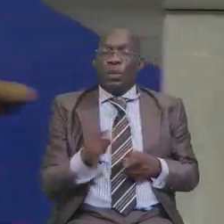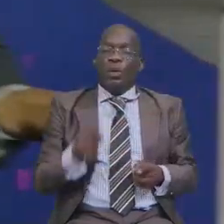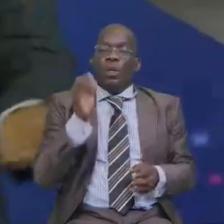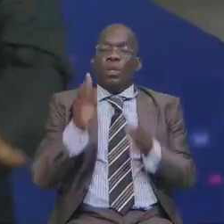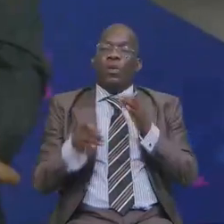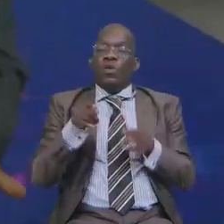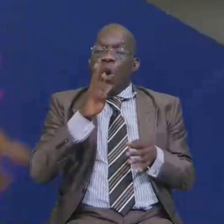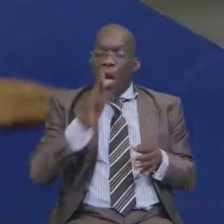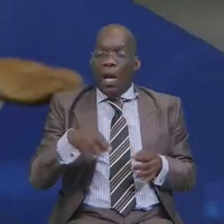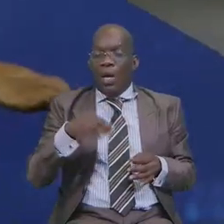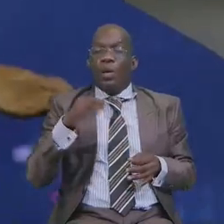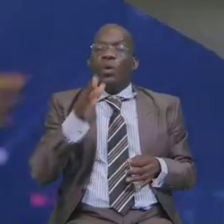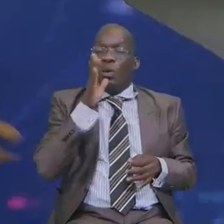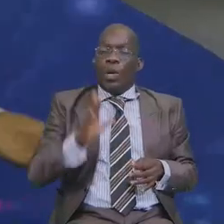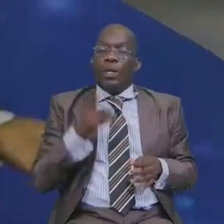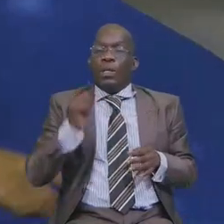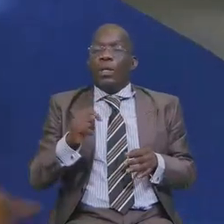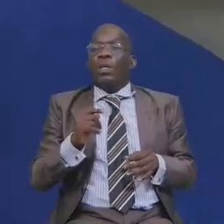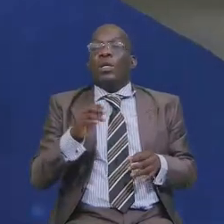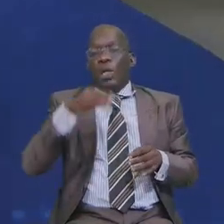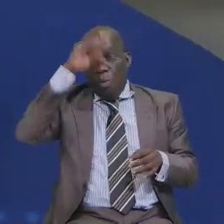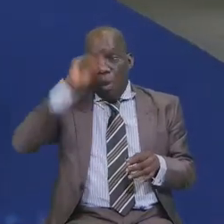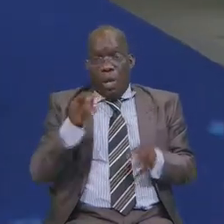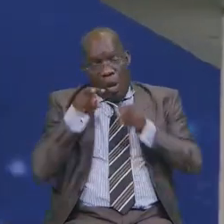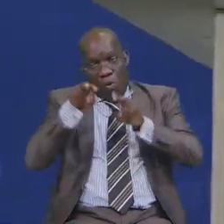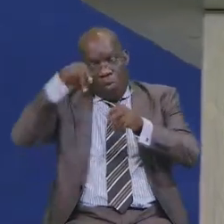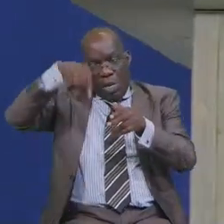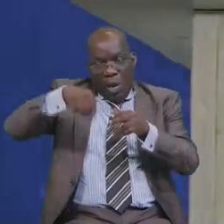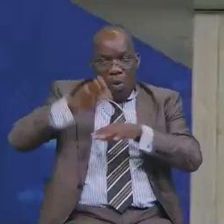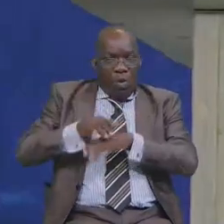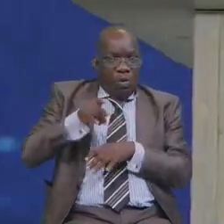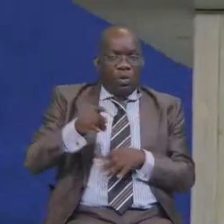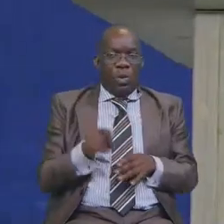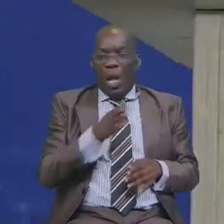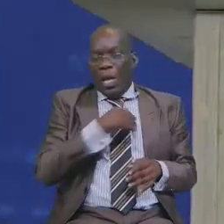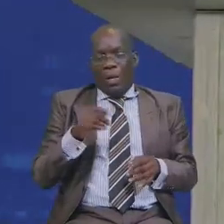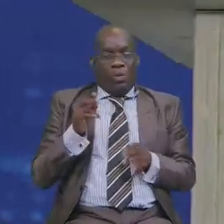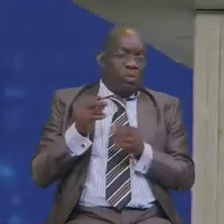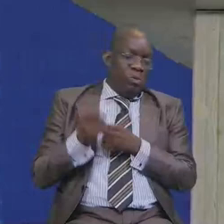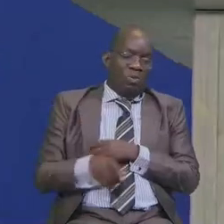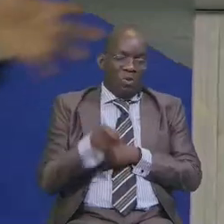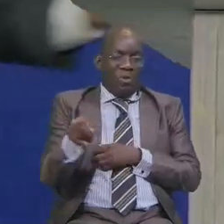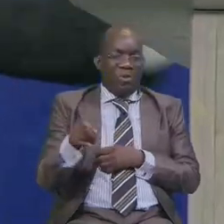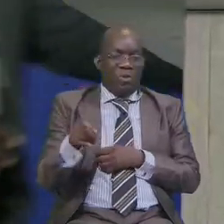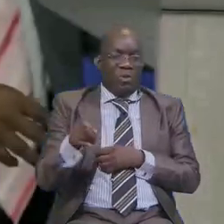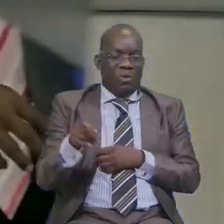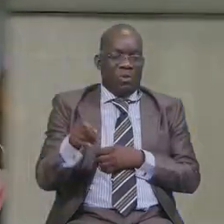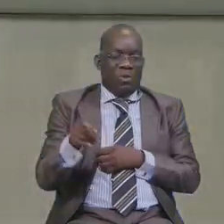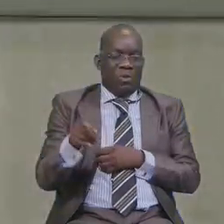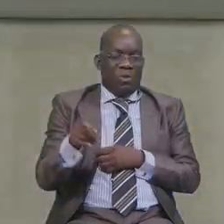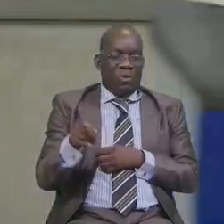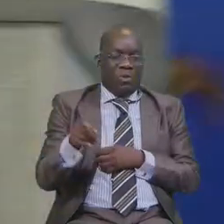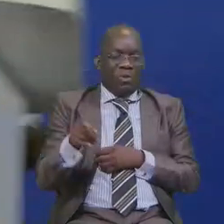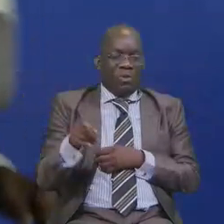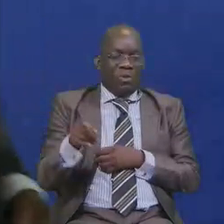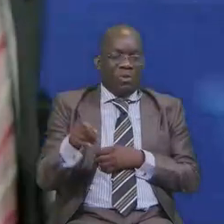et les hommes vous rabaissent les femmes et minimisent les femmes, ils disent, ah, toi, tu es une femme, je suis un homme. Pourquoi est-ce que tu me parles? Alors, il y a